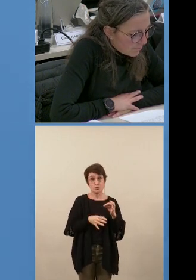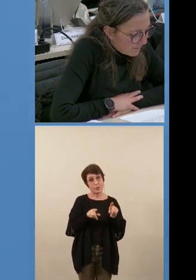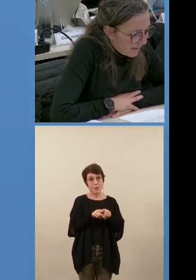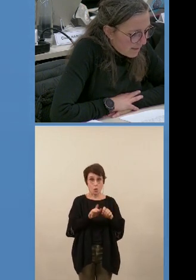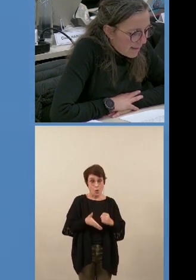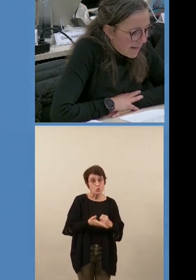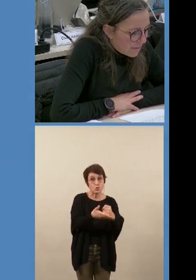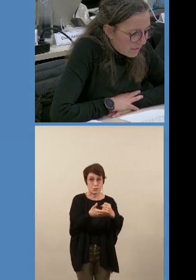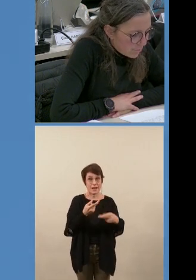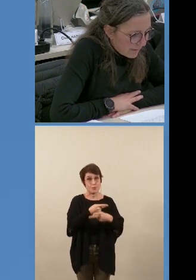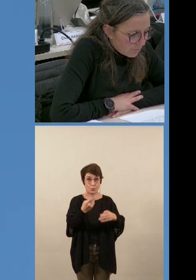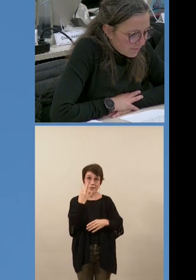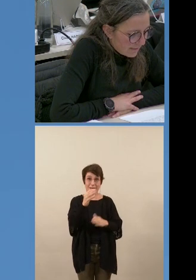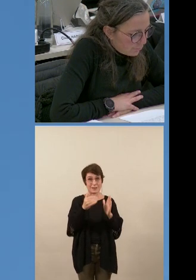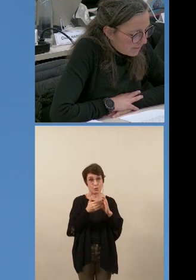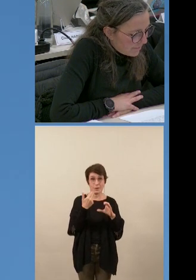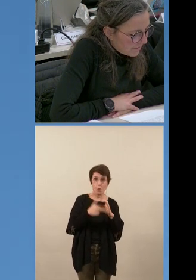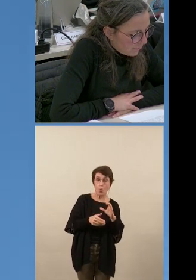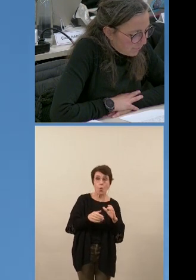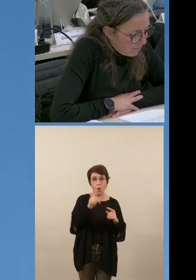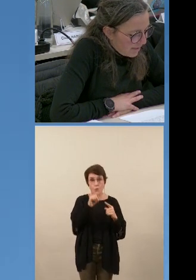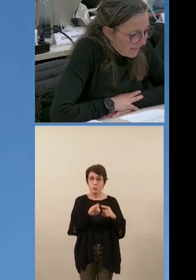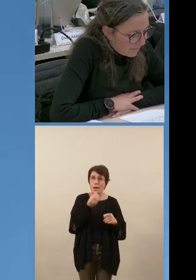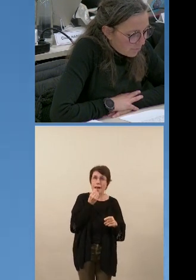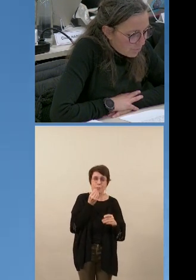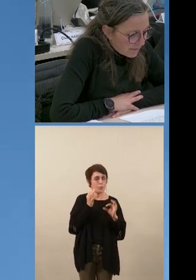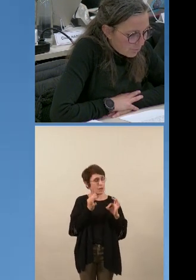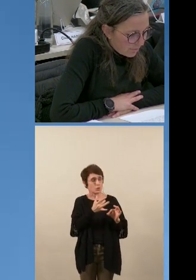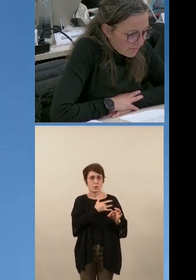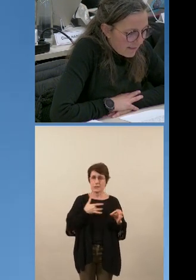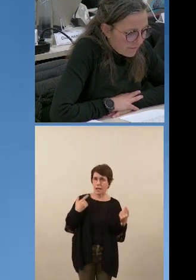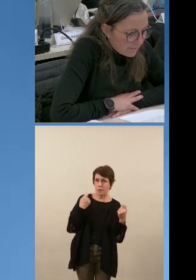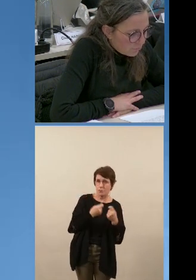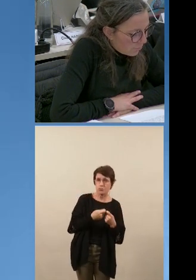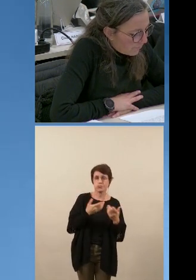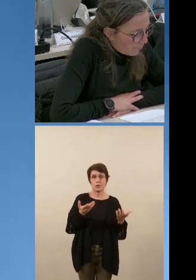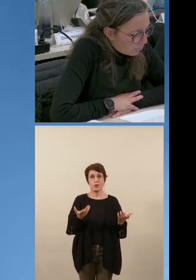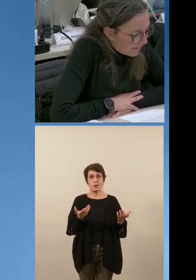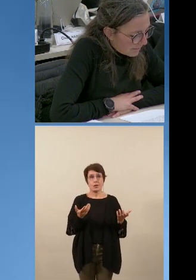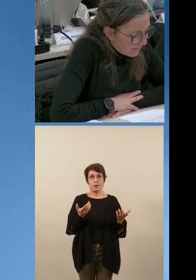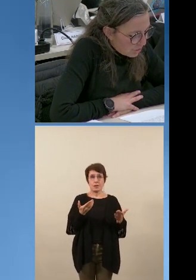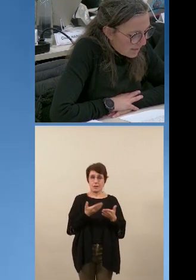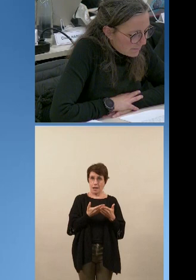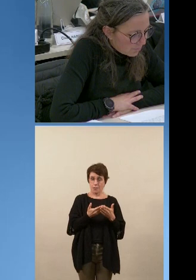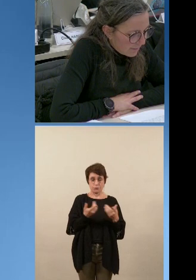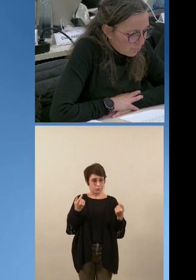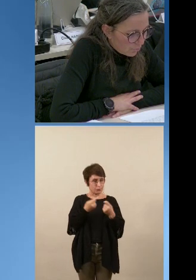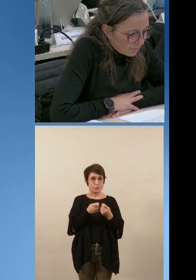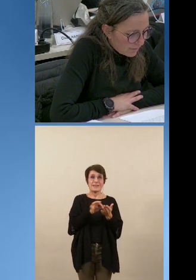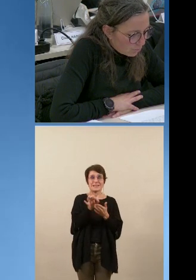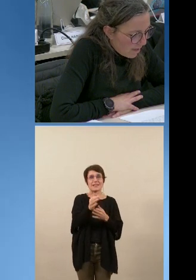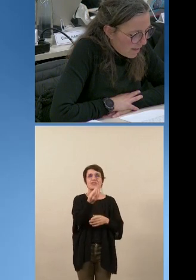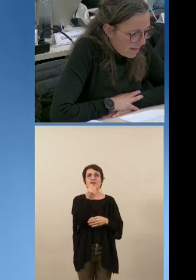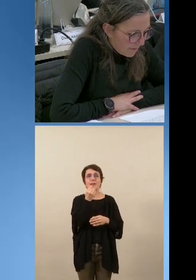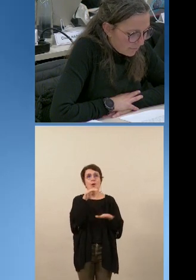supplémentaire à une alimentation saine pour des milliers d'enfants et vient en correspondance avec les mesures en faveur de la stratégie alimentaire de notre